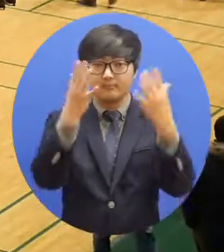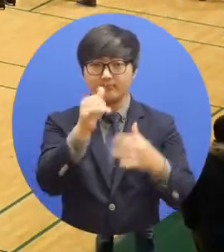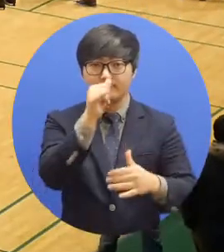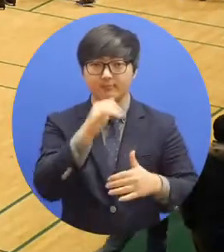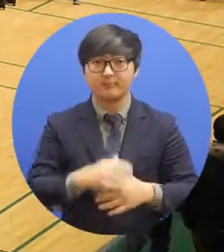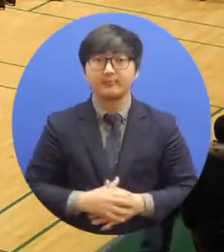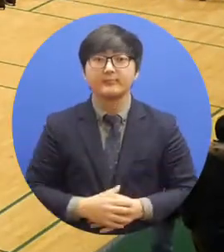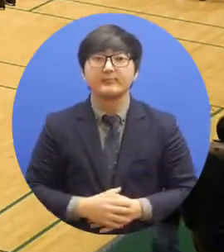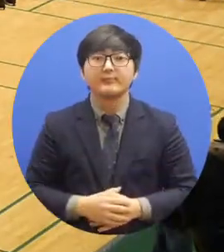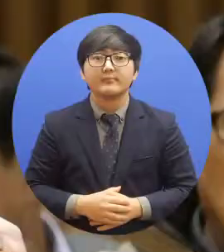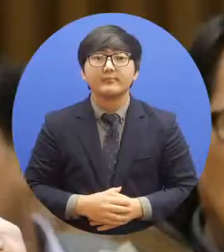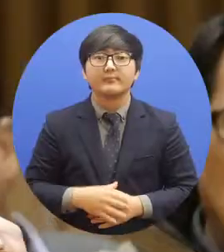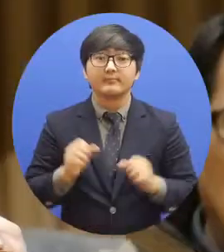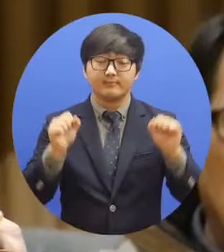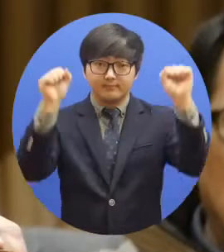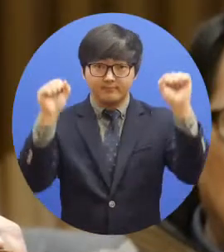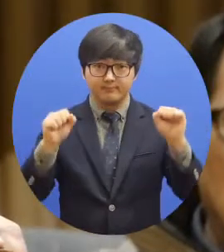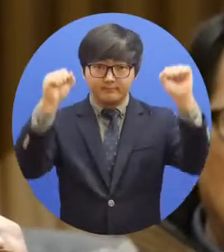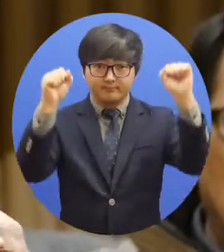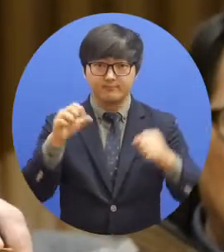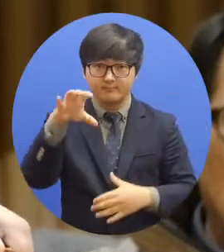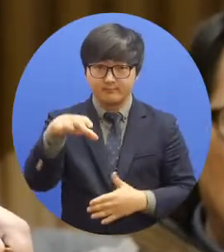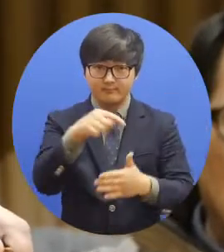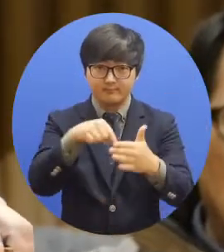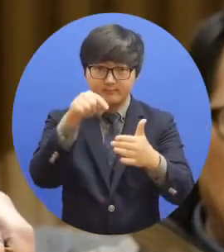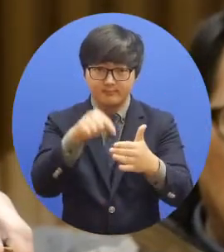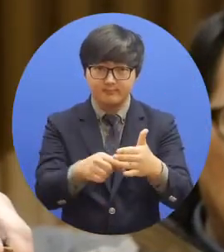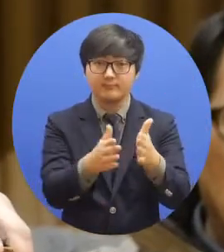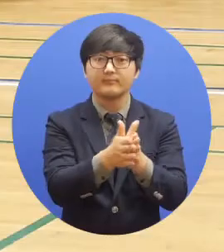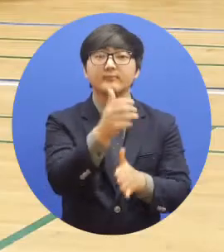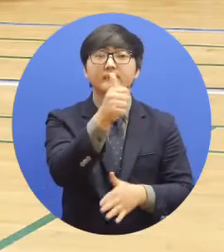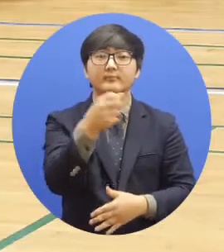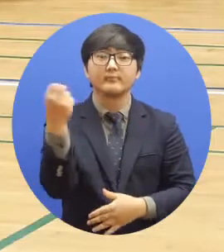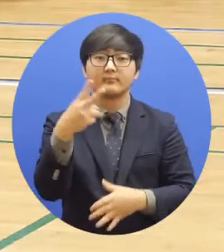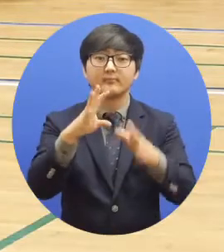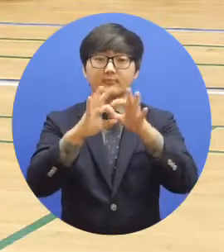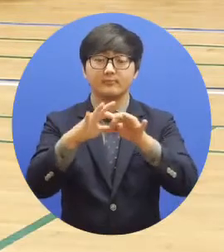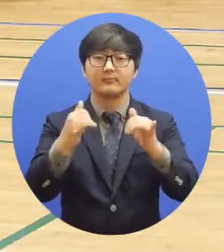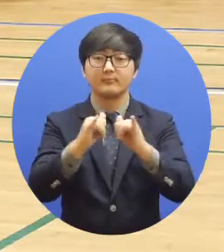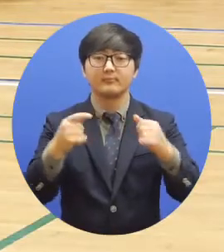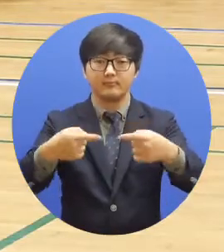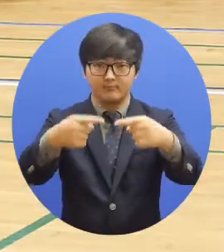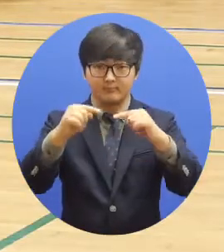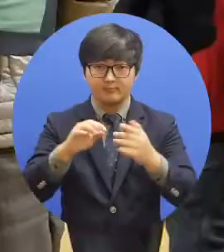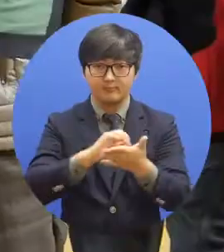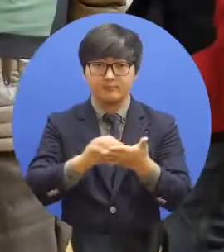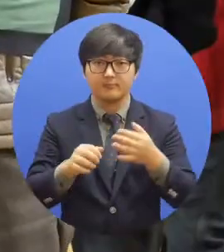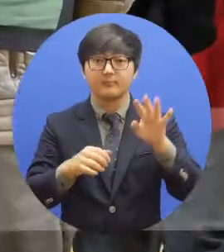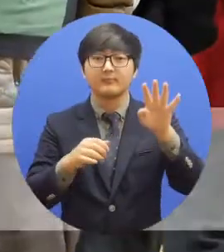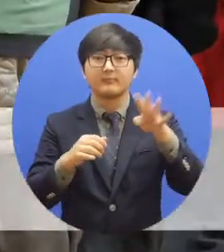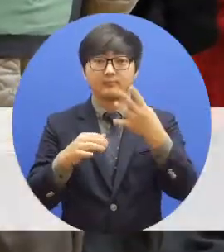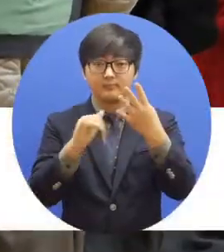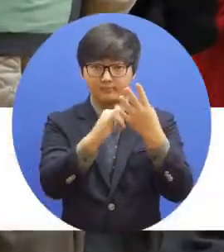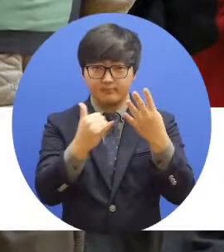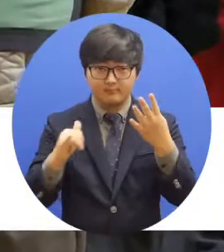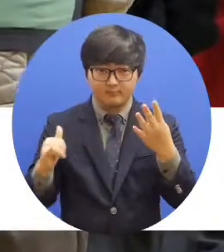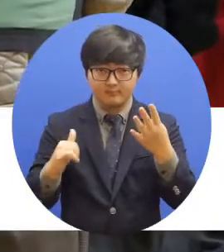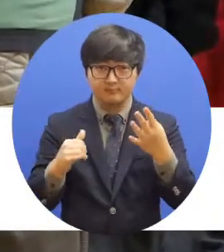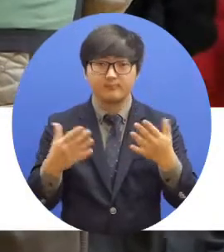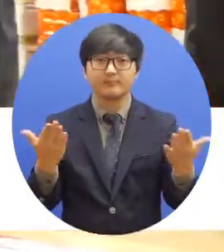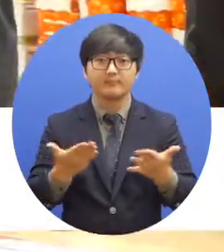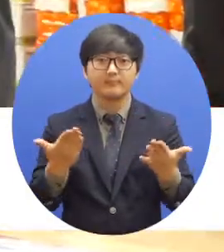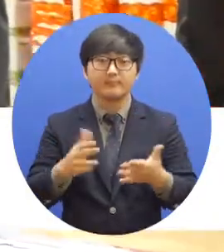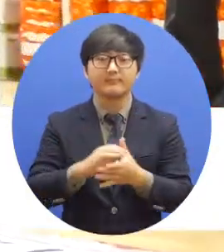3일 공주시 백제체육관에서 오시덕 공주시장을 비롯해 본청 직원 400여 명이 참석해 직원화합